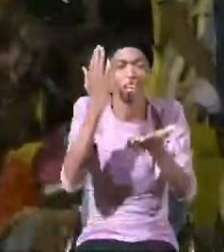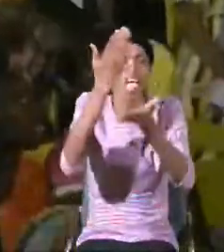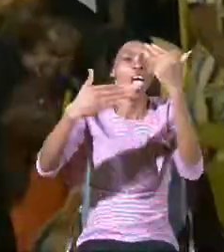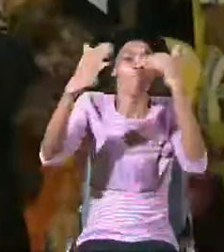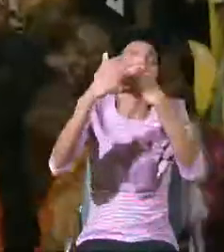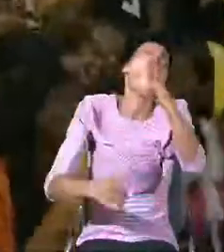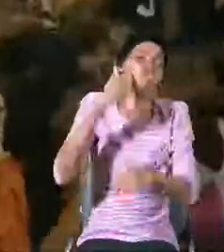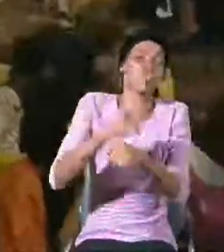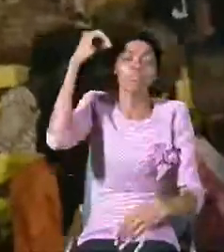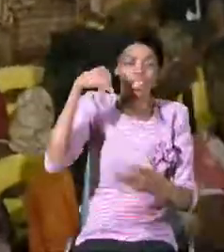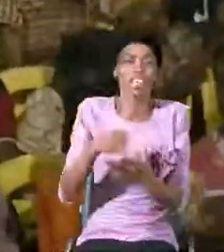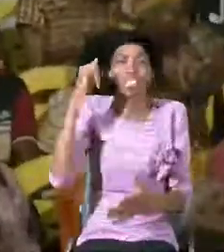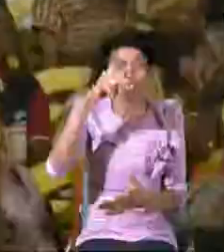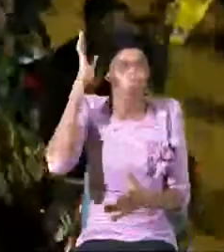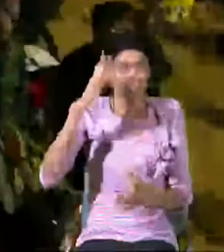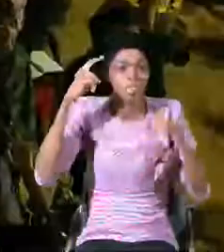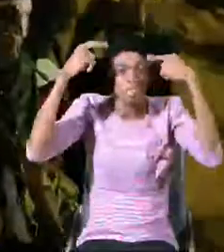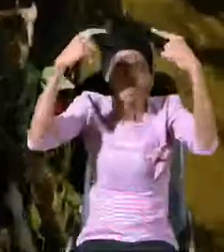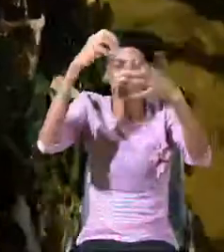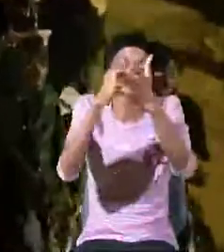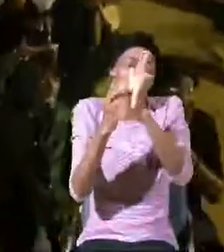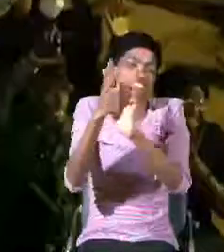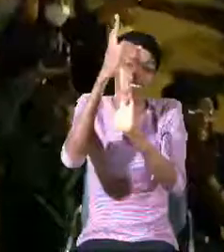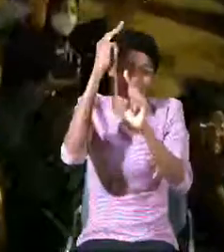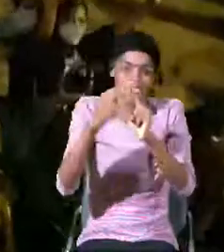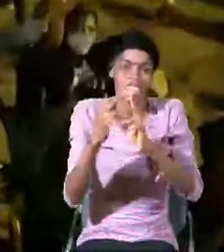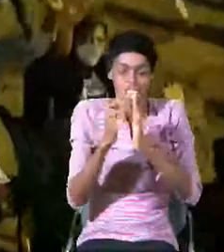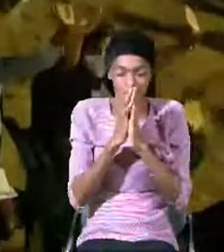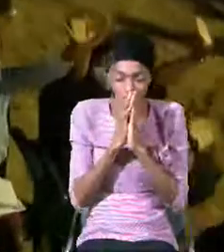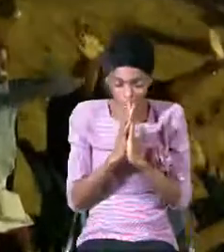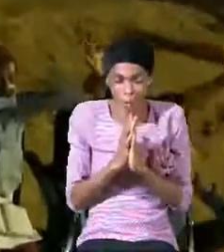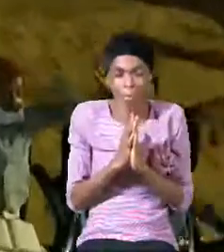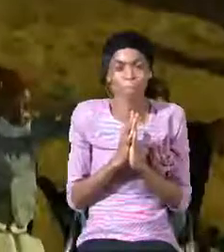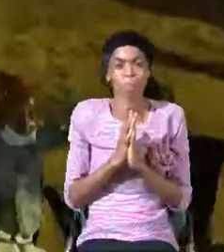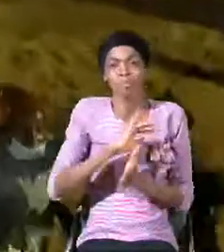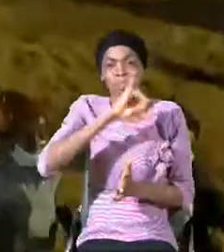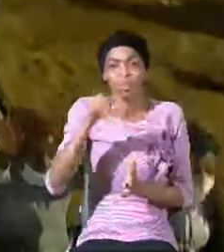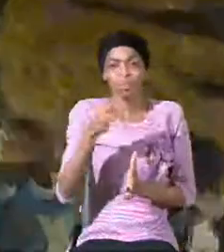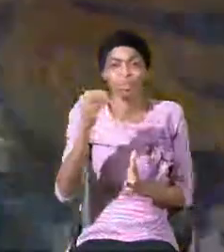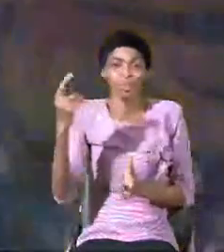ciel l'affirme, tu vas réussir au nom de Jésus.